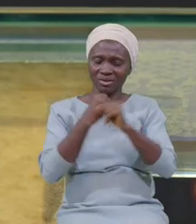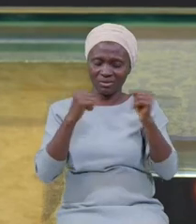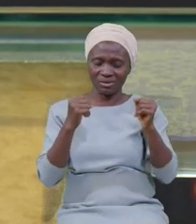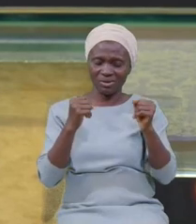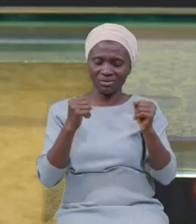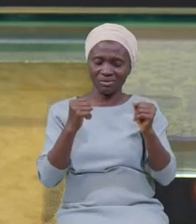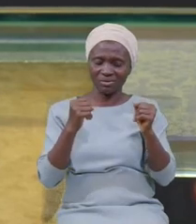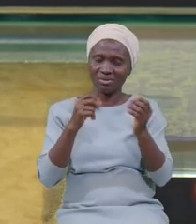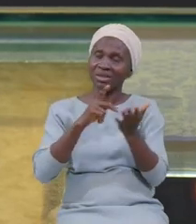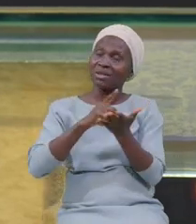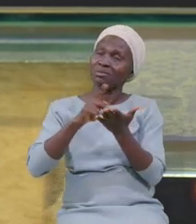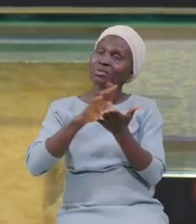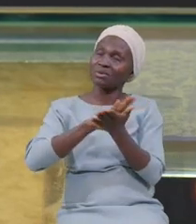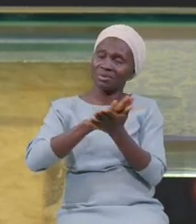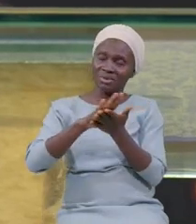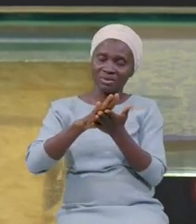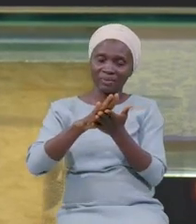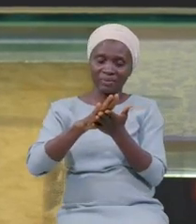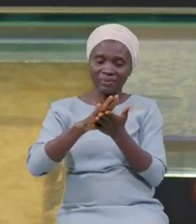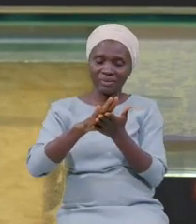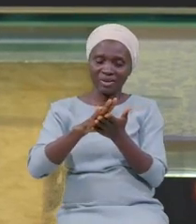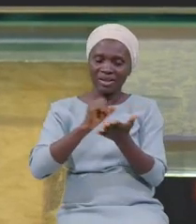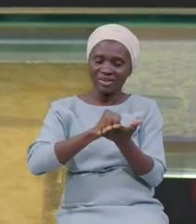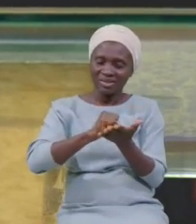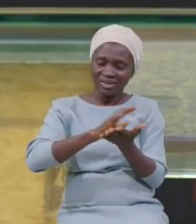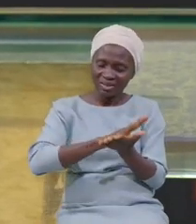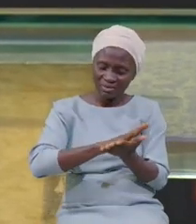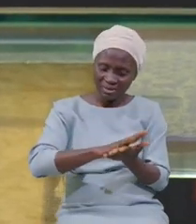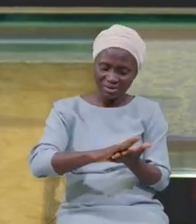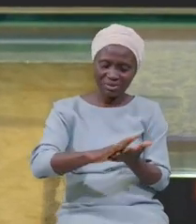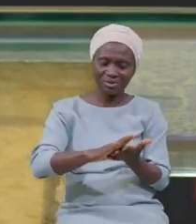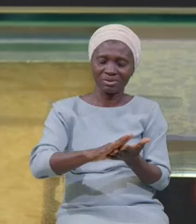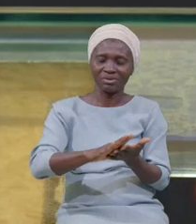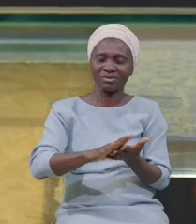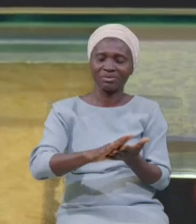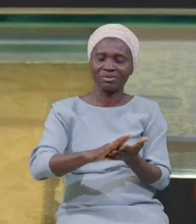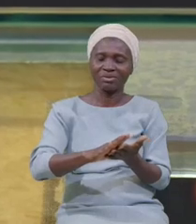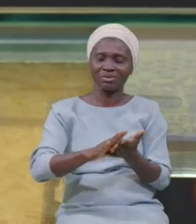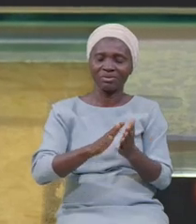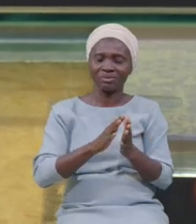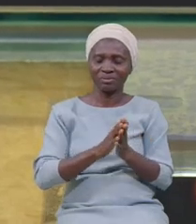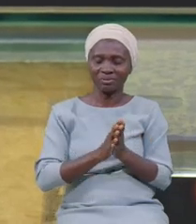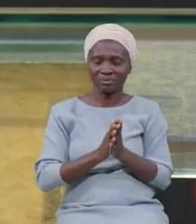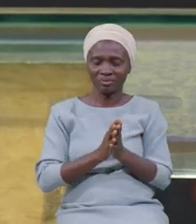La pureté dans la sanctification.